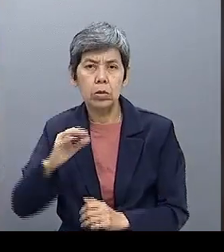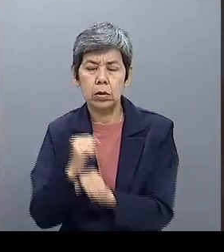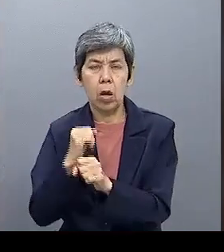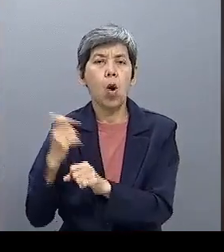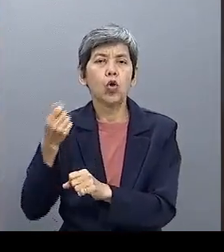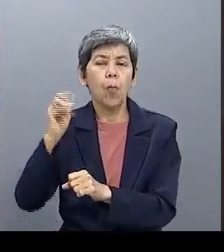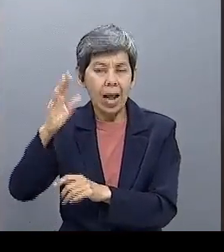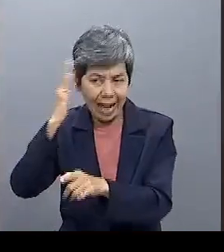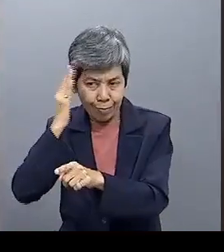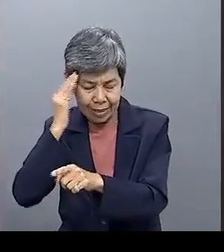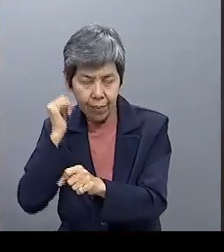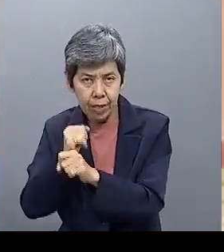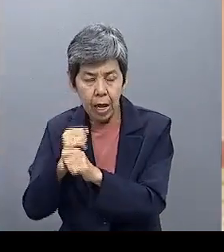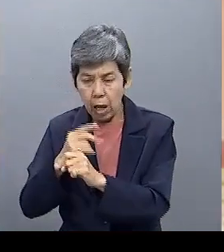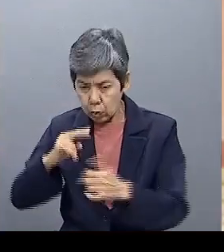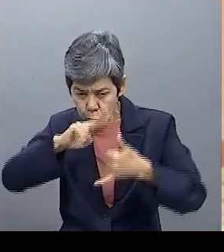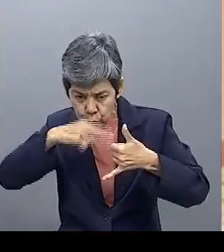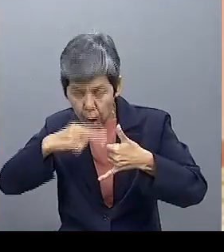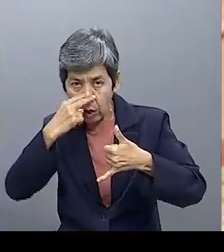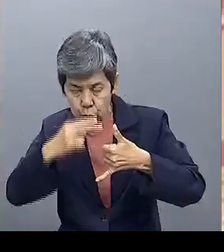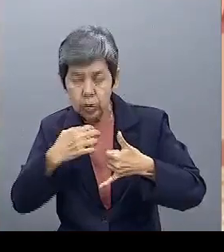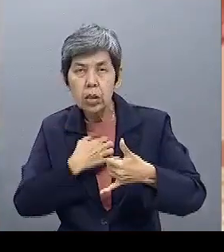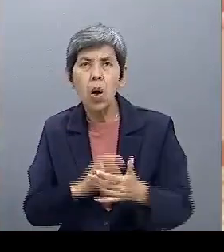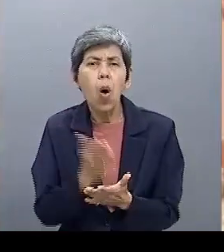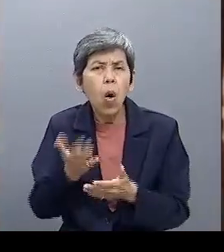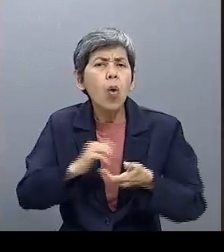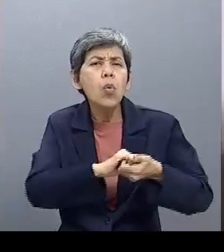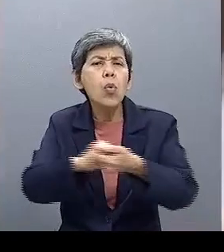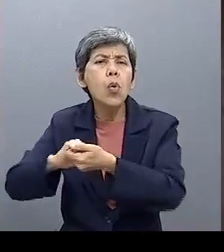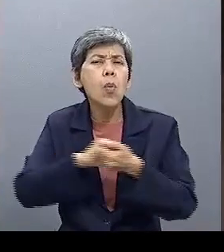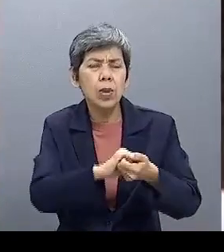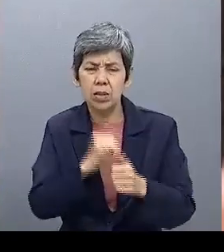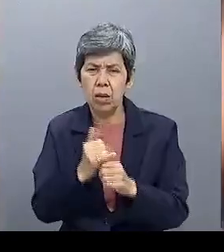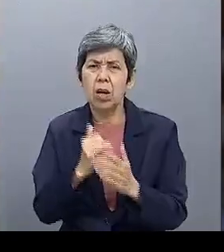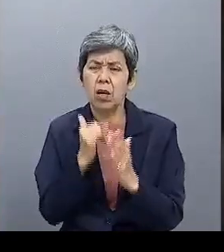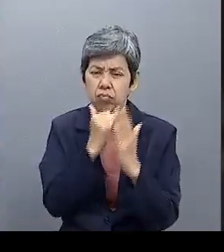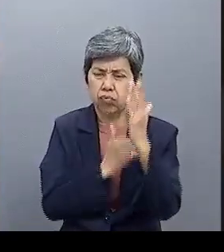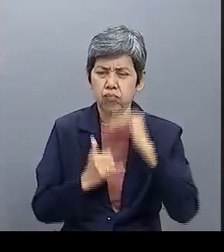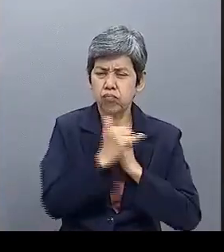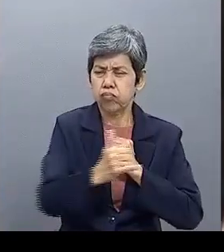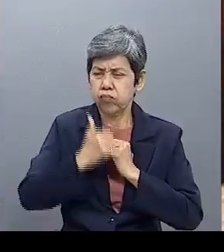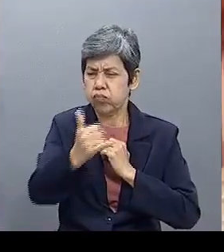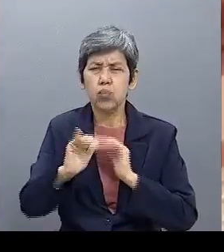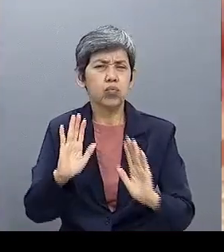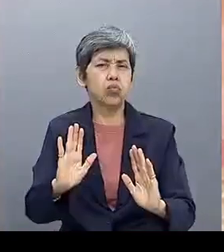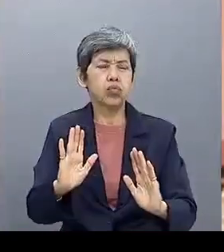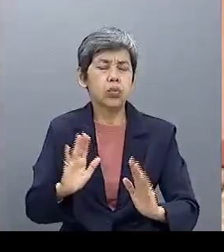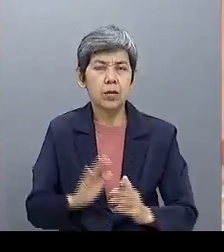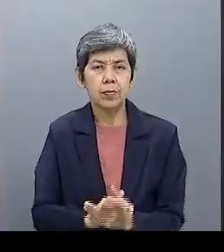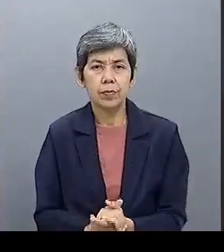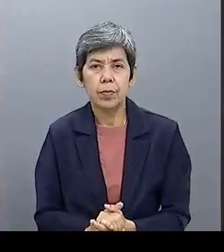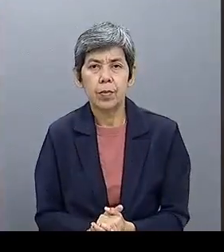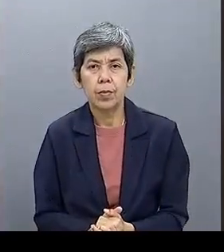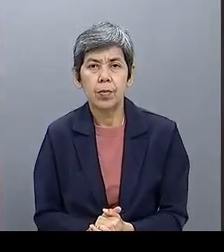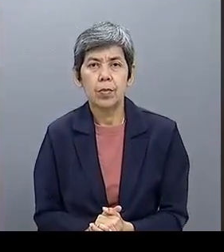ทราบเพื่อที่จะตรวจสอบพร้อมทั้งขอความร่วมมืองดเดินทางออกนอกพื้นที่ในระหว่างที่กลับบ้านครับอ่า